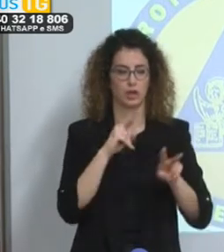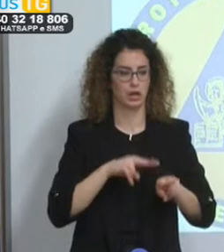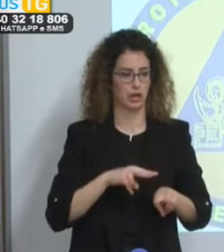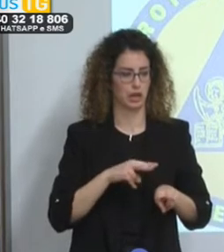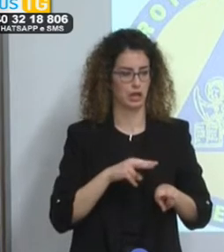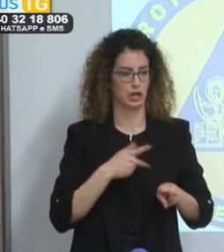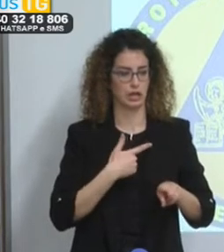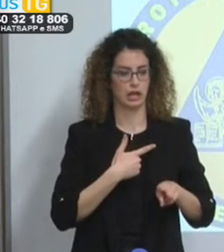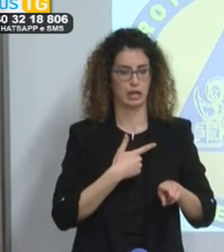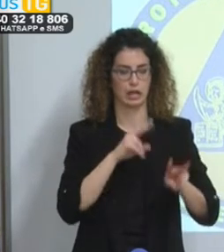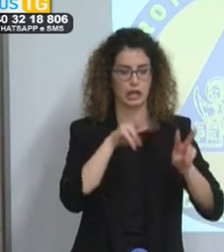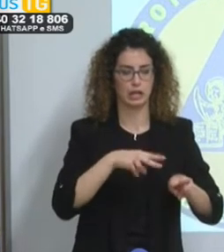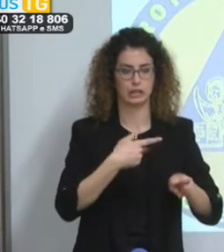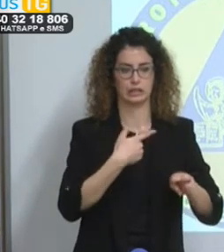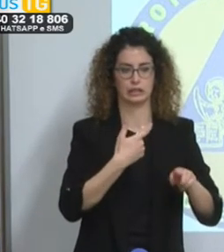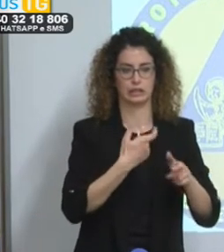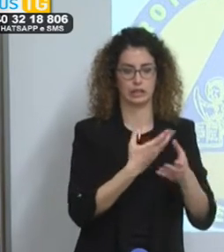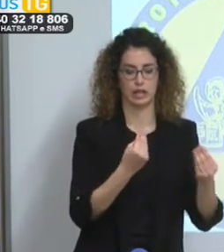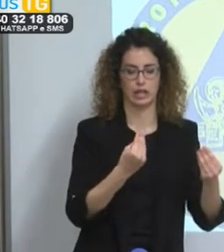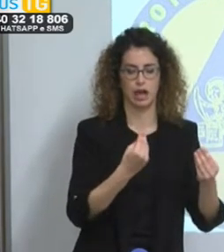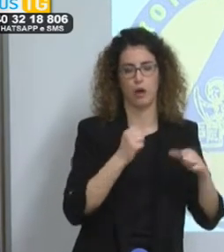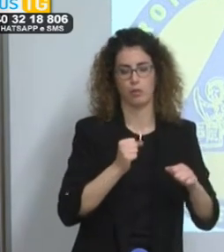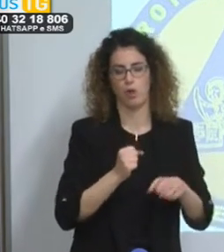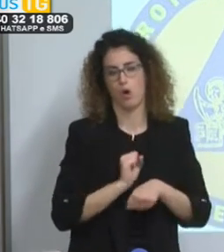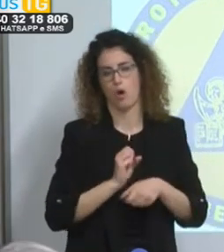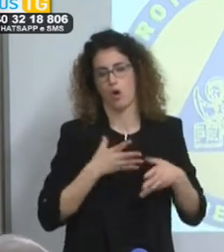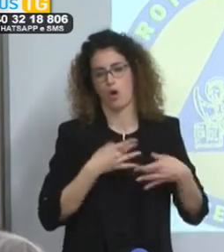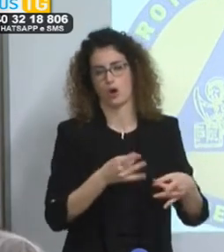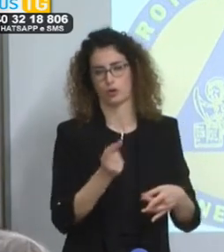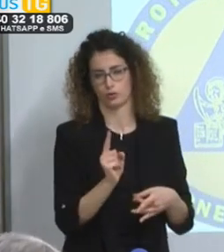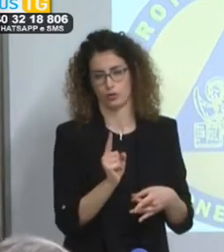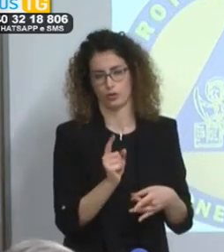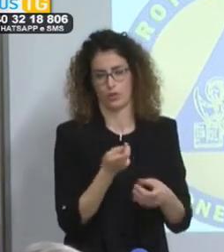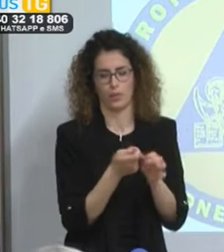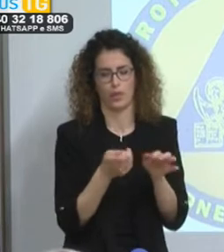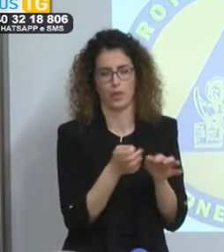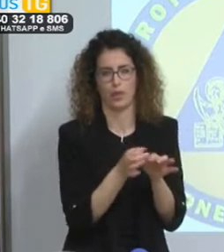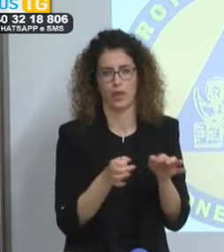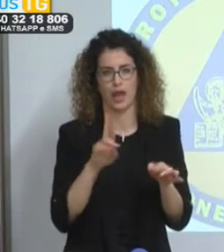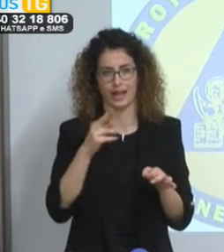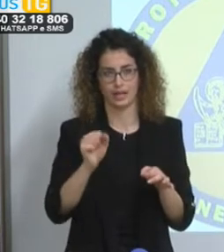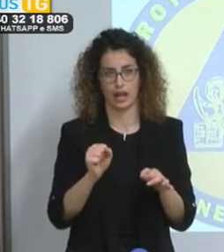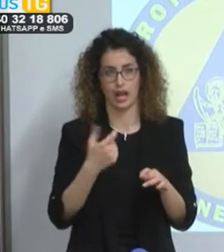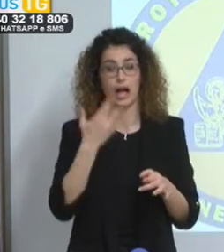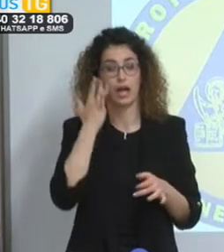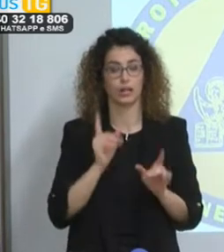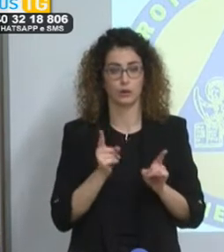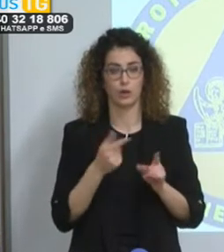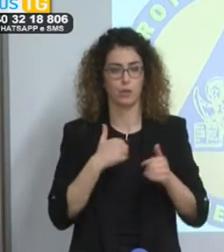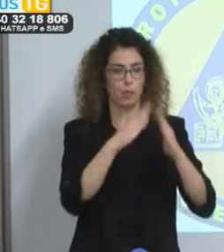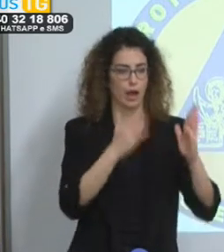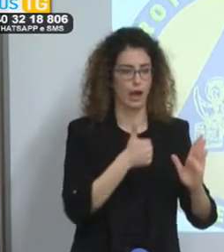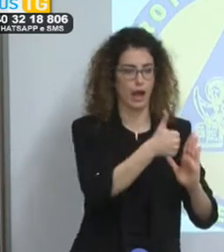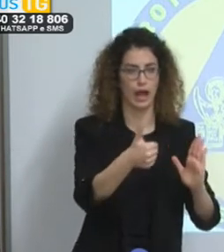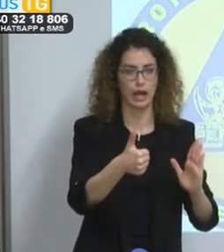più carica virale, sono pezzi di RNA magari. Quindi questo è il vero tema, perché c'è il rischio anche di mettere magari in quarantena qualcuno che non sa neanche che ci